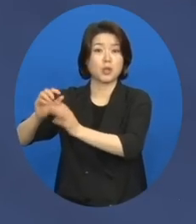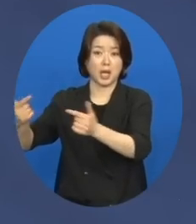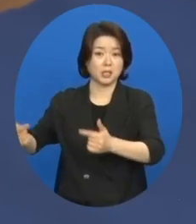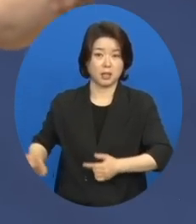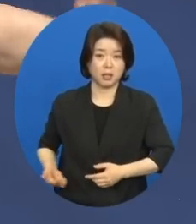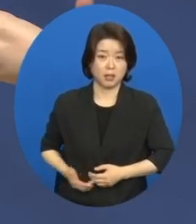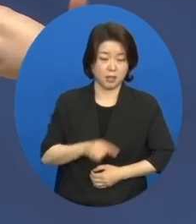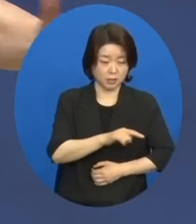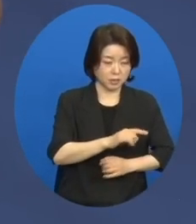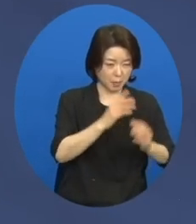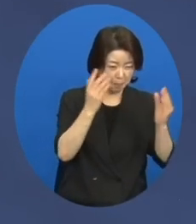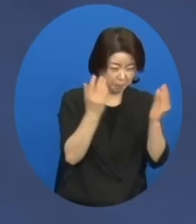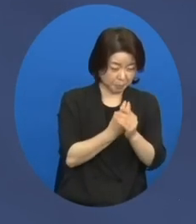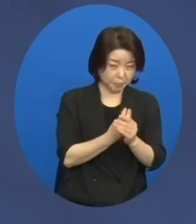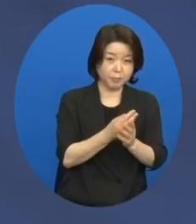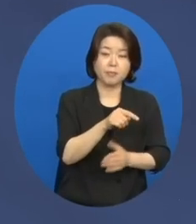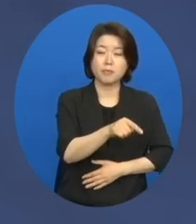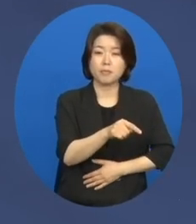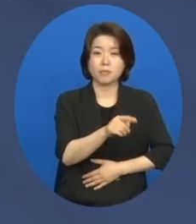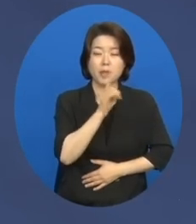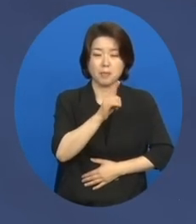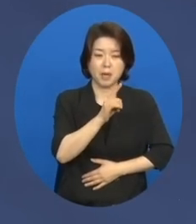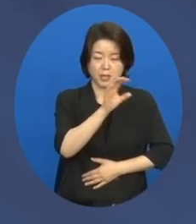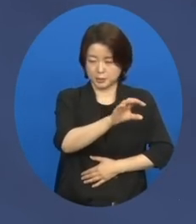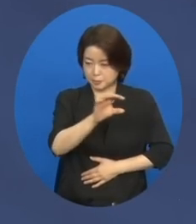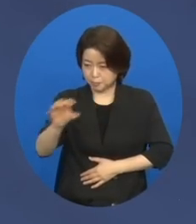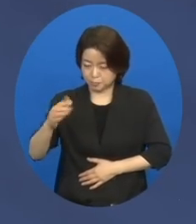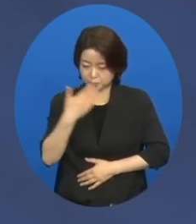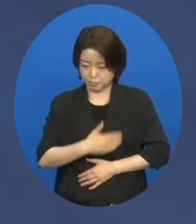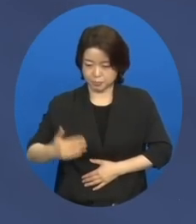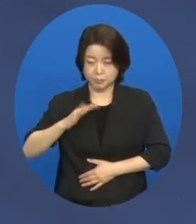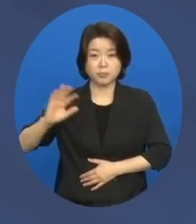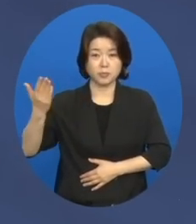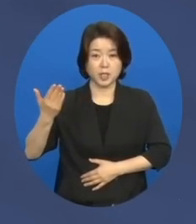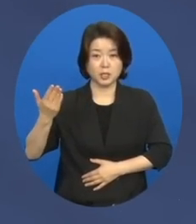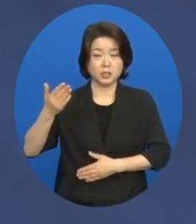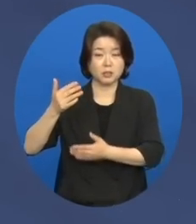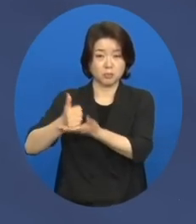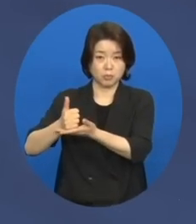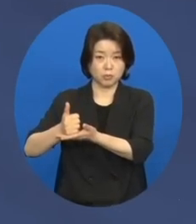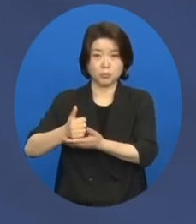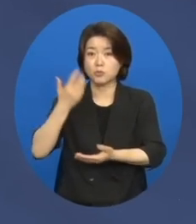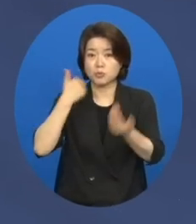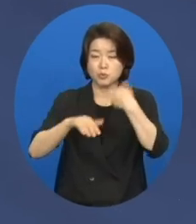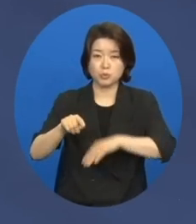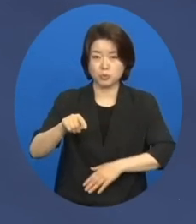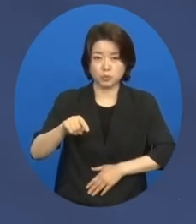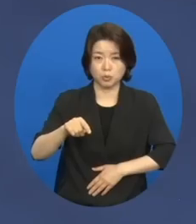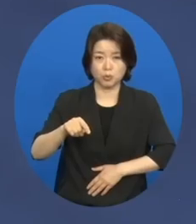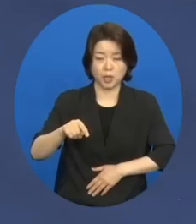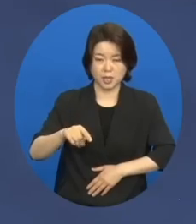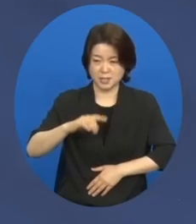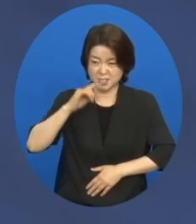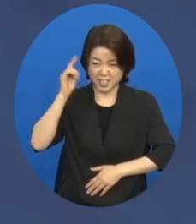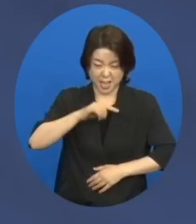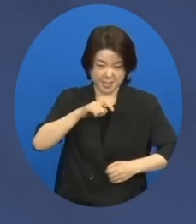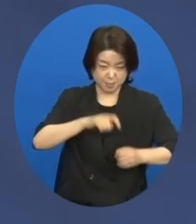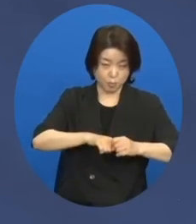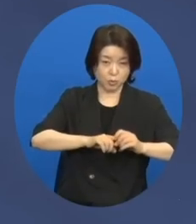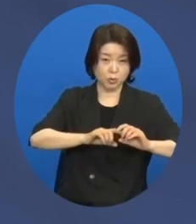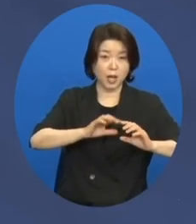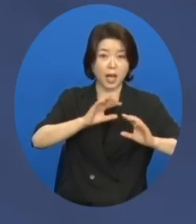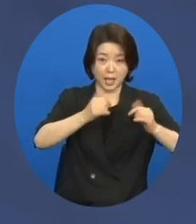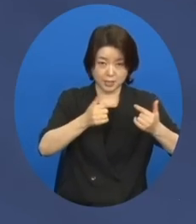그게 완벽하게 말씀이 그대로 육신이 되신 분, 그래서 어떤 누구도 미친 아주 악한 의도를 갖지 않는